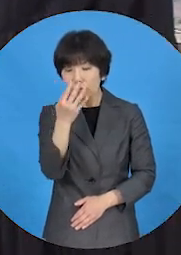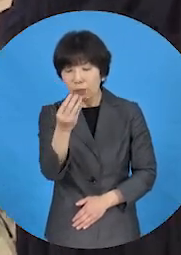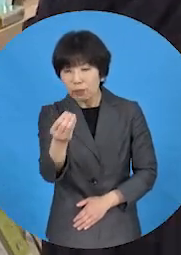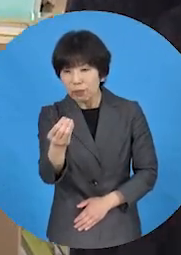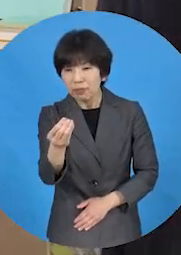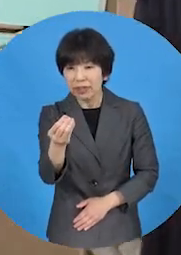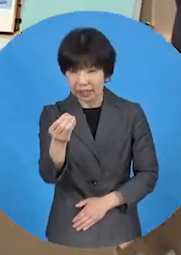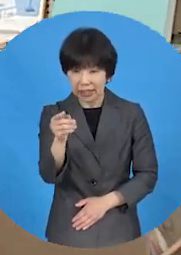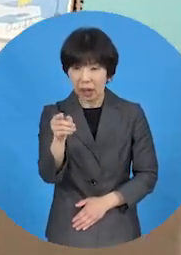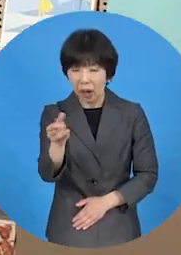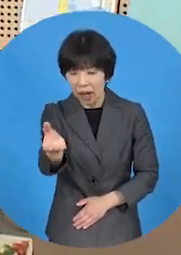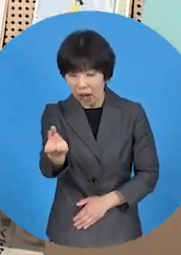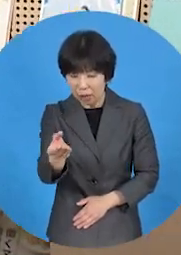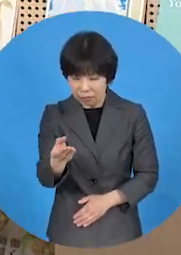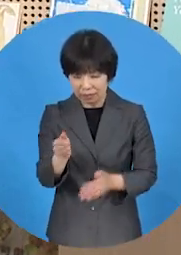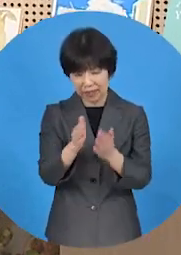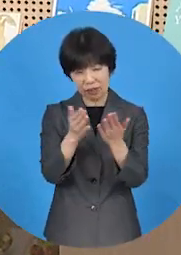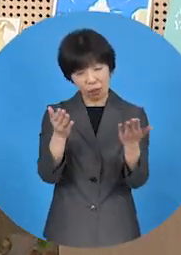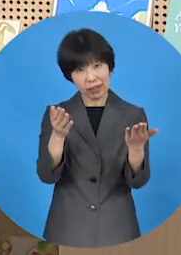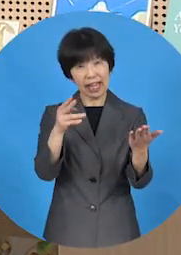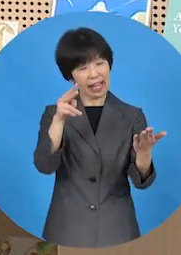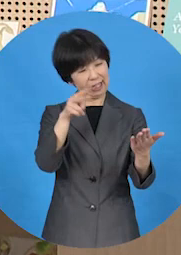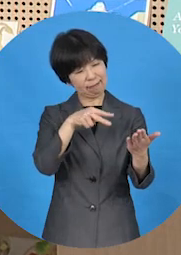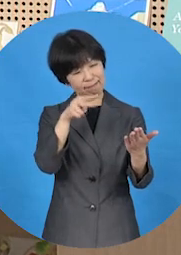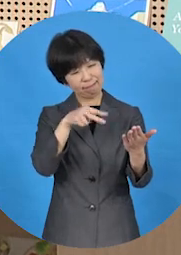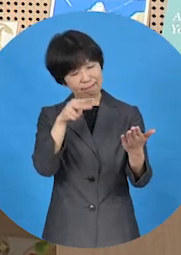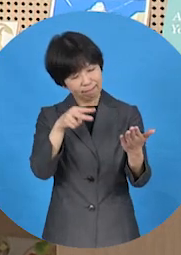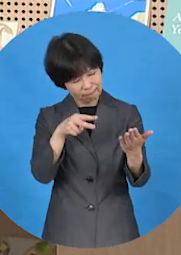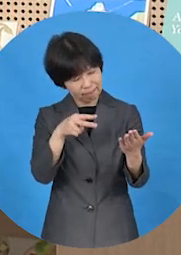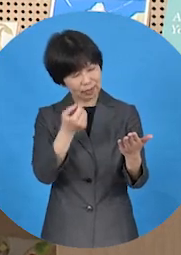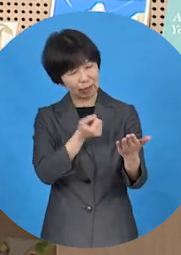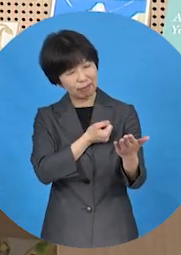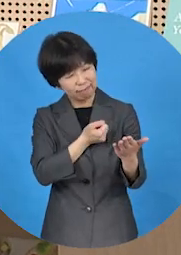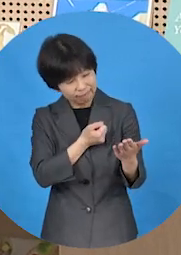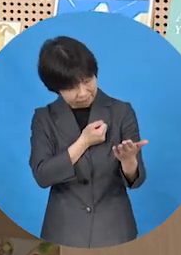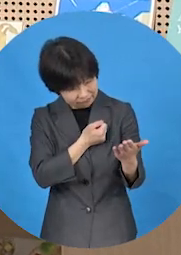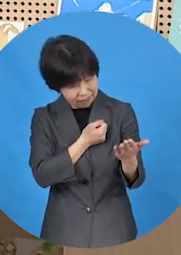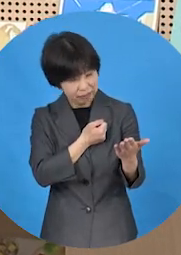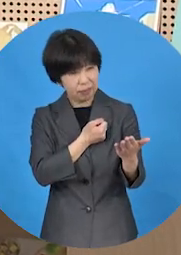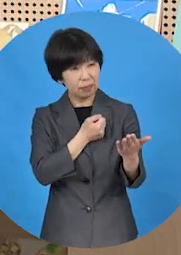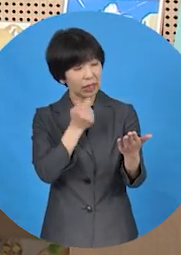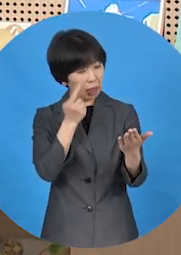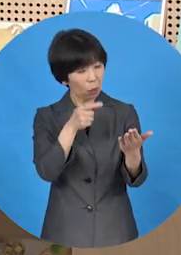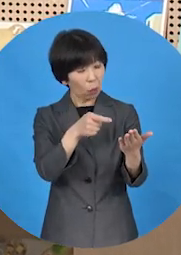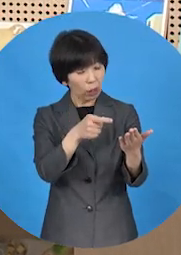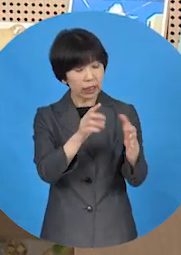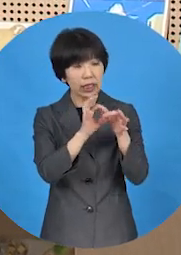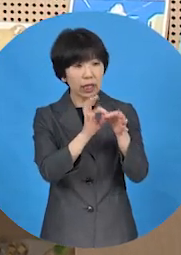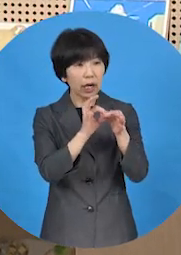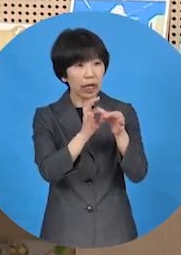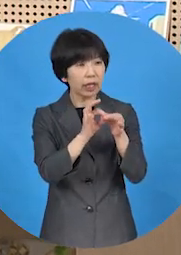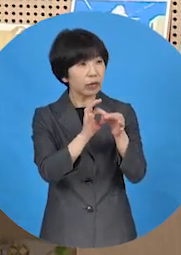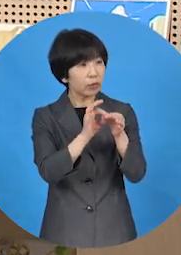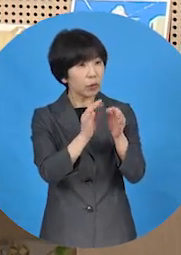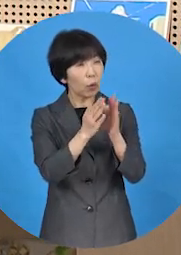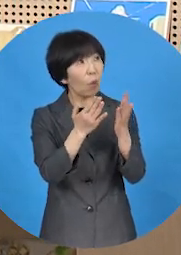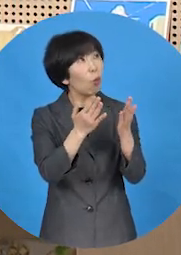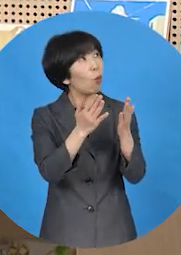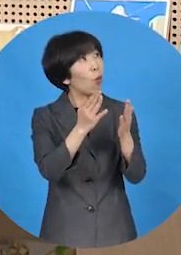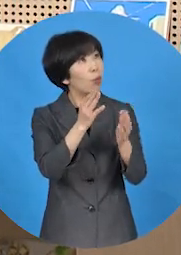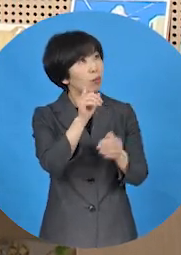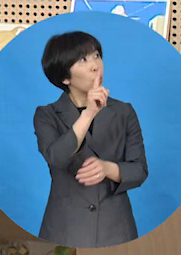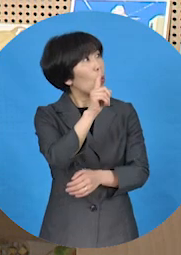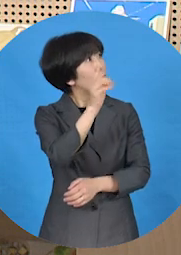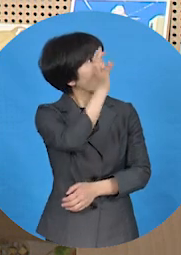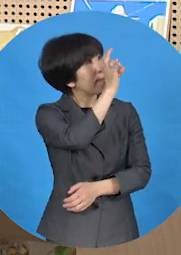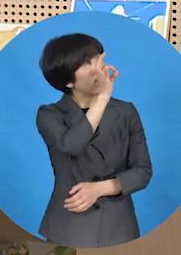ちらに手に取ってもらいながら、その本をきっかけに、それをそのまま読んでいただいてもいいですし、その本をきっ